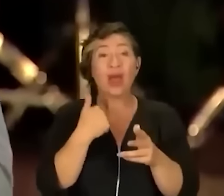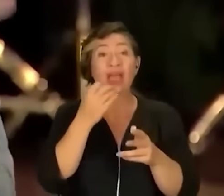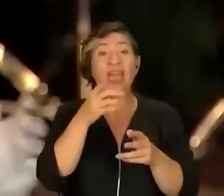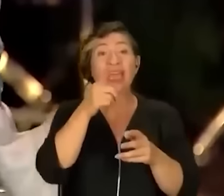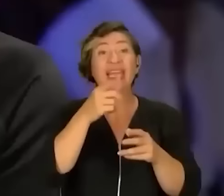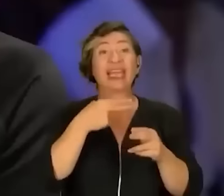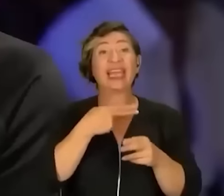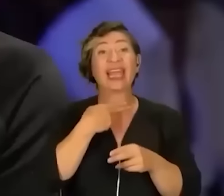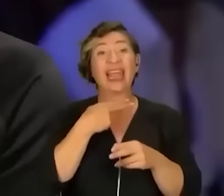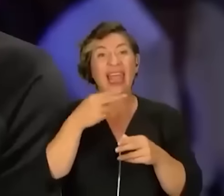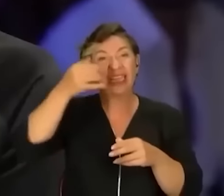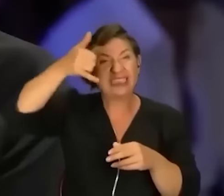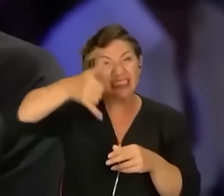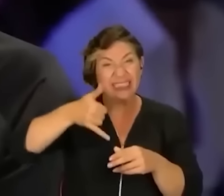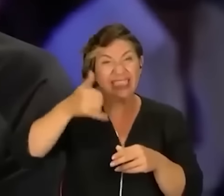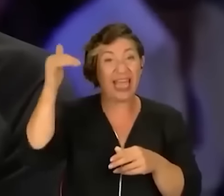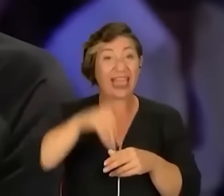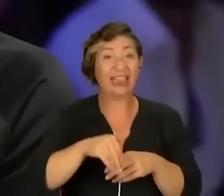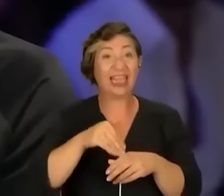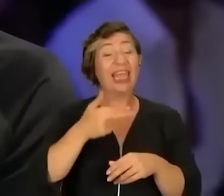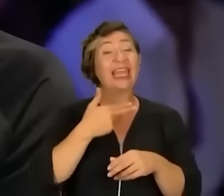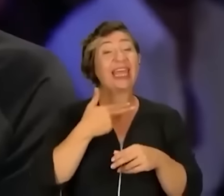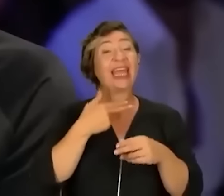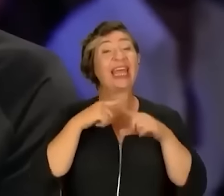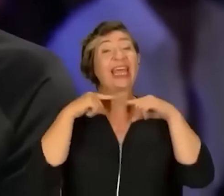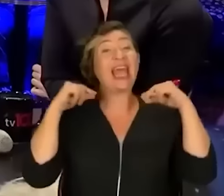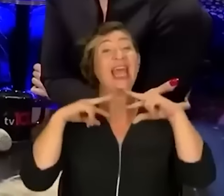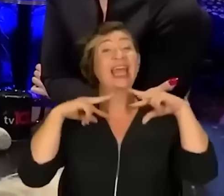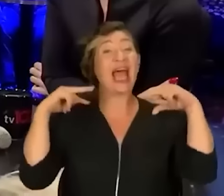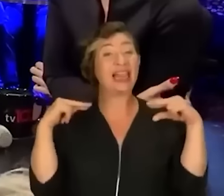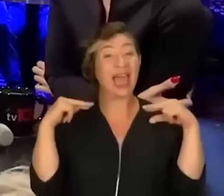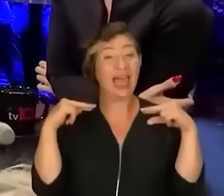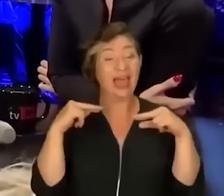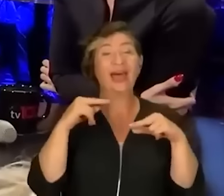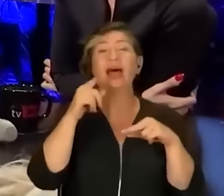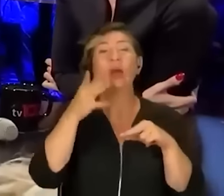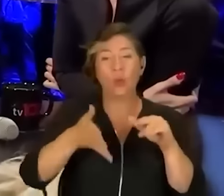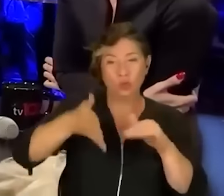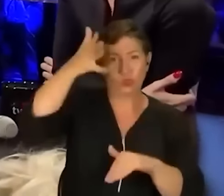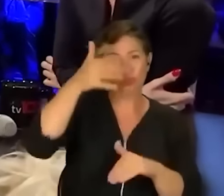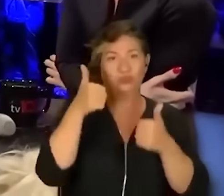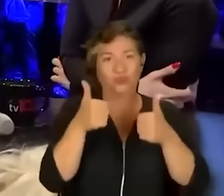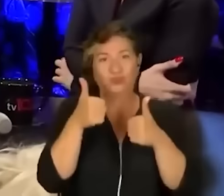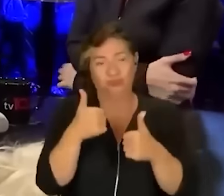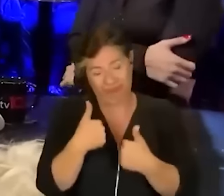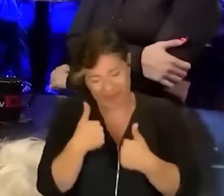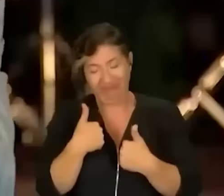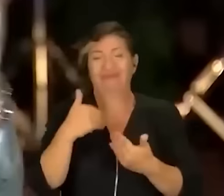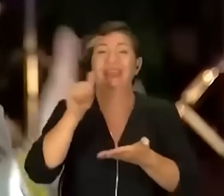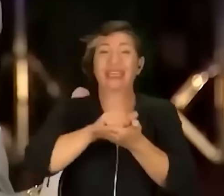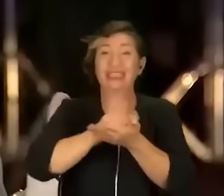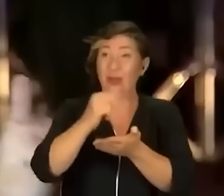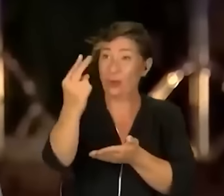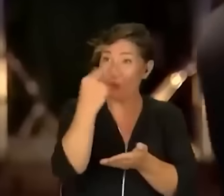yaptı. Galaya kısa geldi haberim var benim. Galaya kısa geldi. Kısa geldi. Yani arada uzama imkanım vardı.